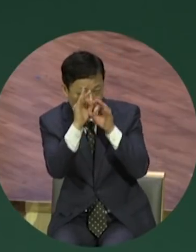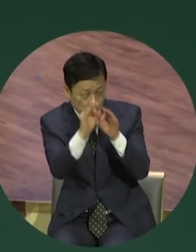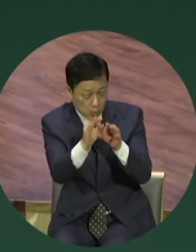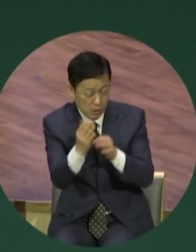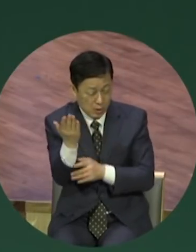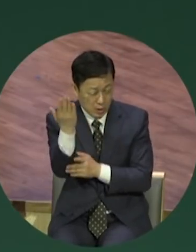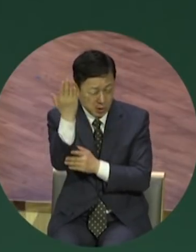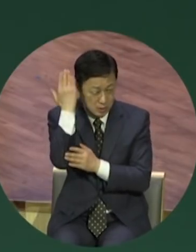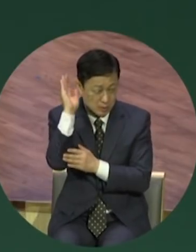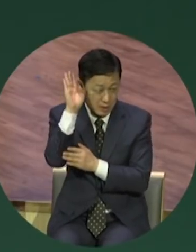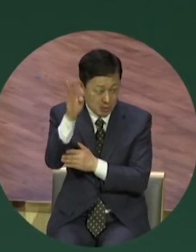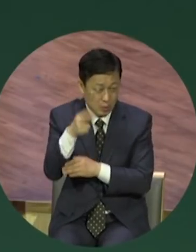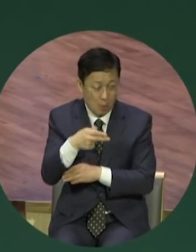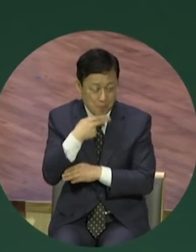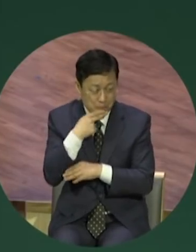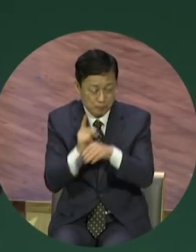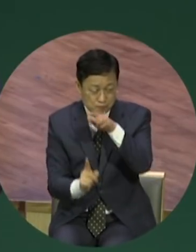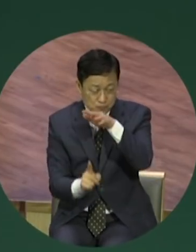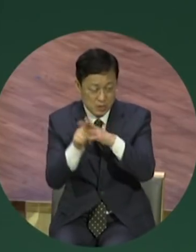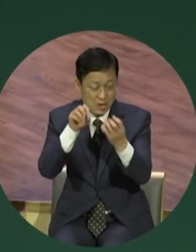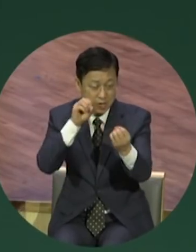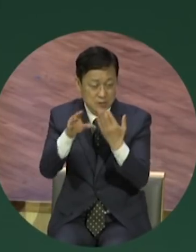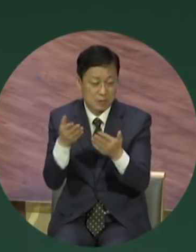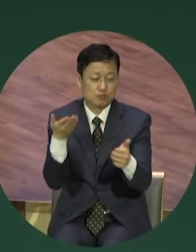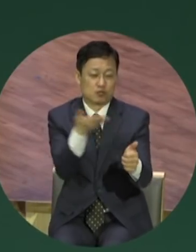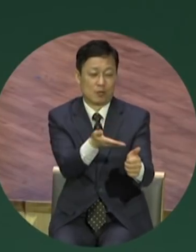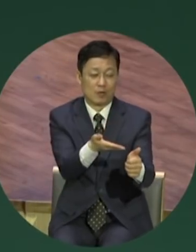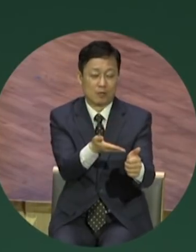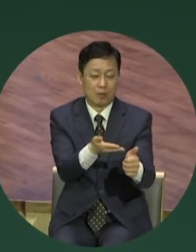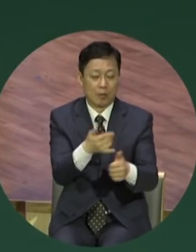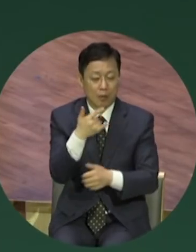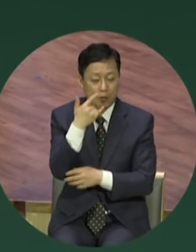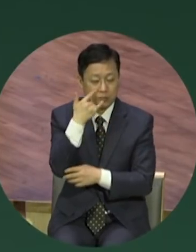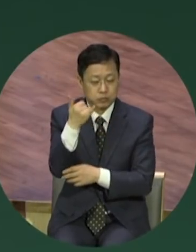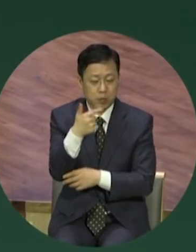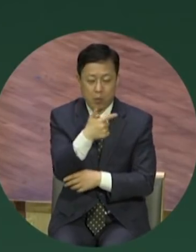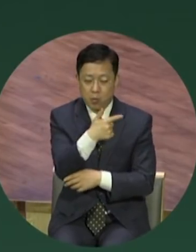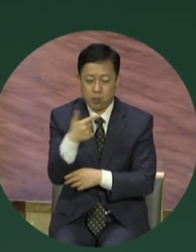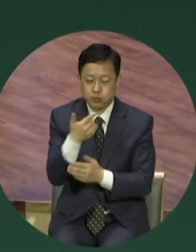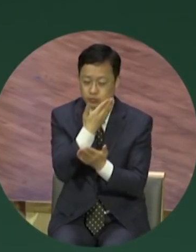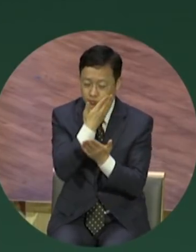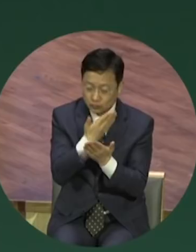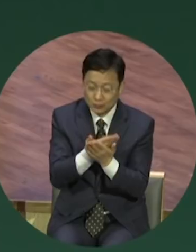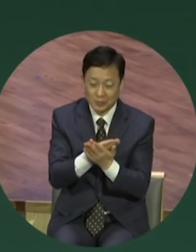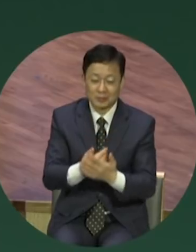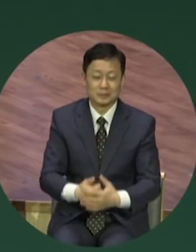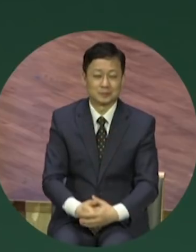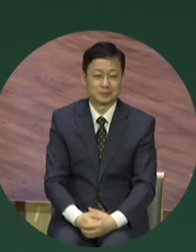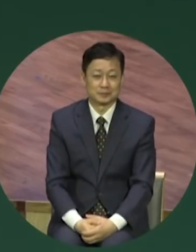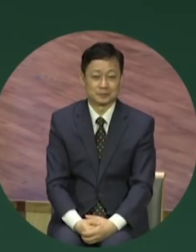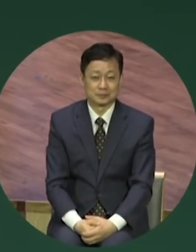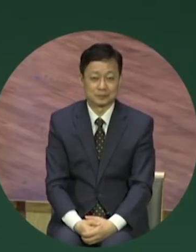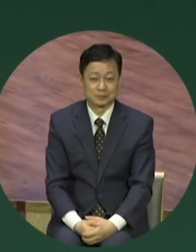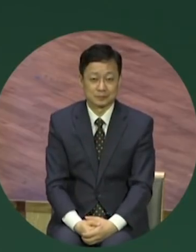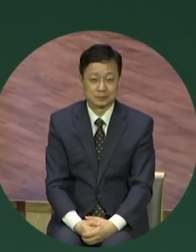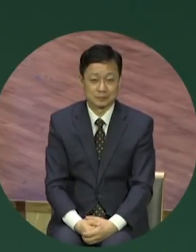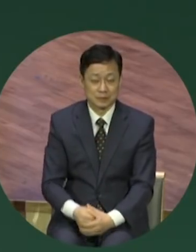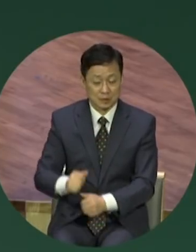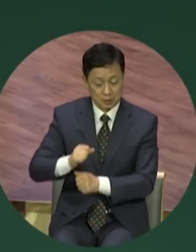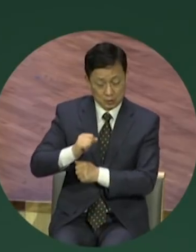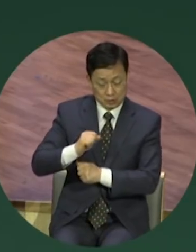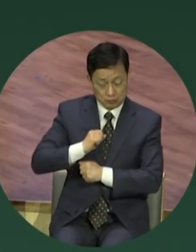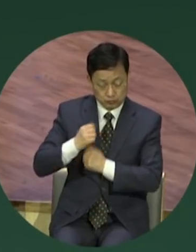very like something very small, but all those individuals were able to see what was unprecedented. 군 선교가 세계를 복음할 세